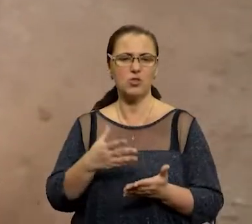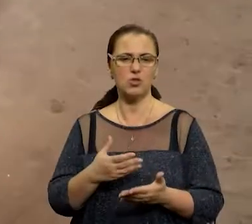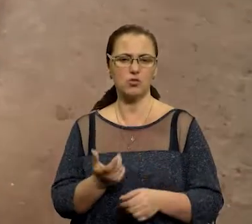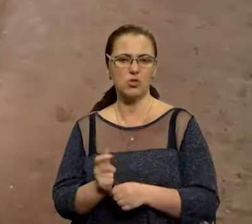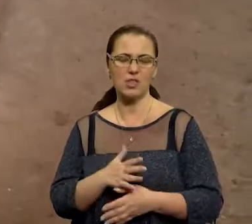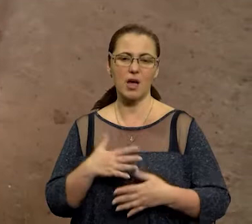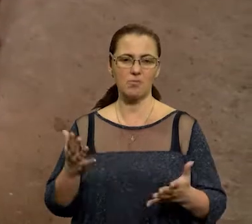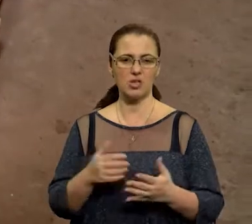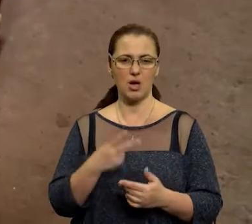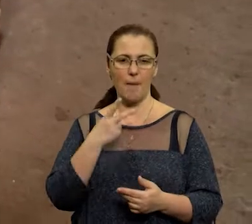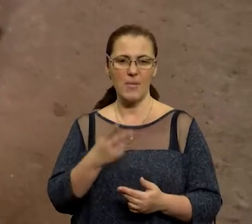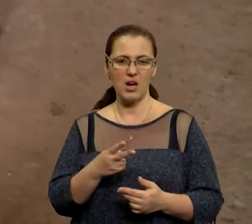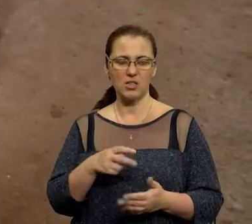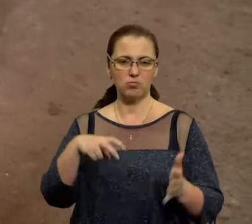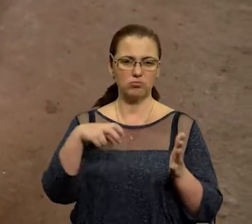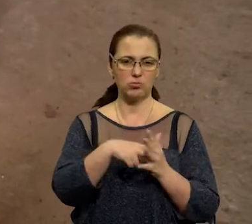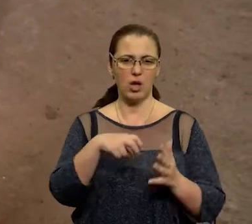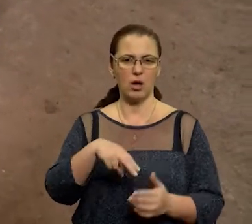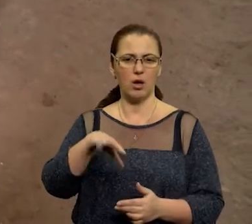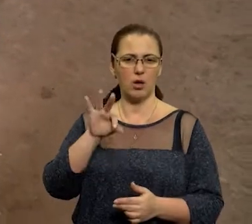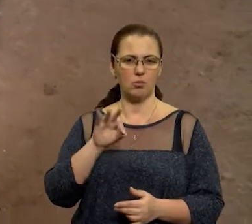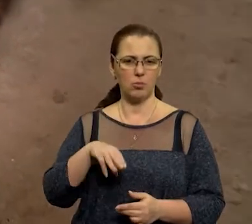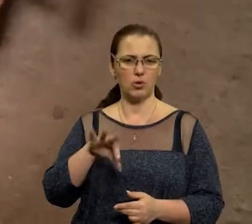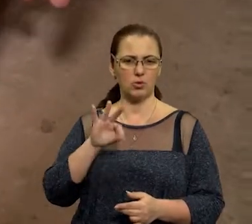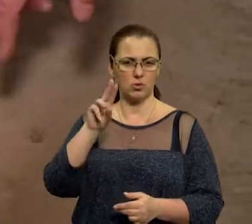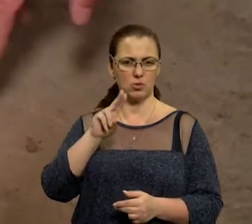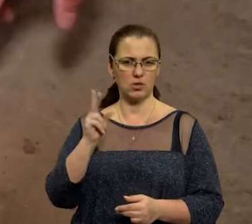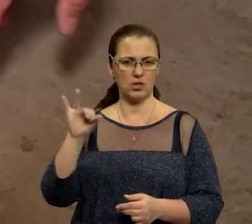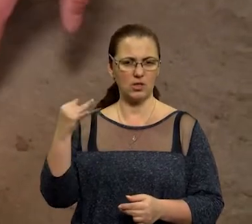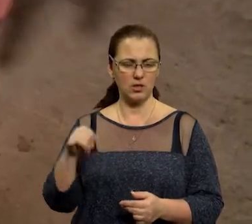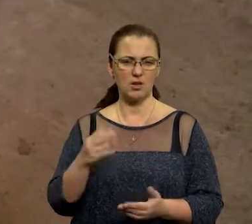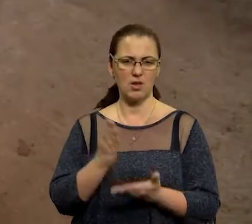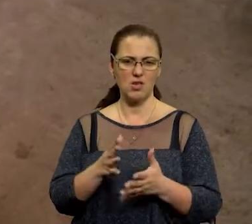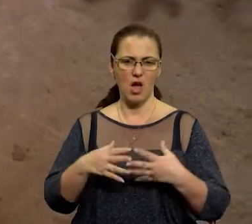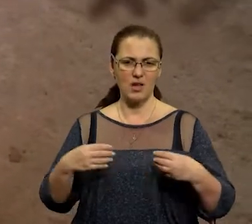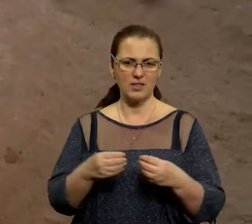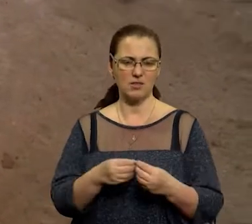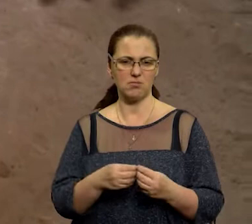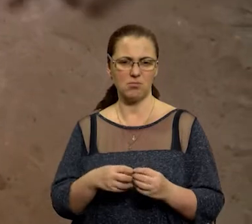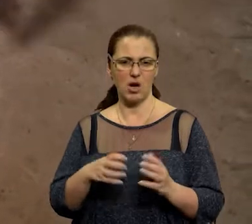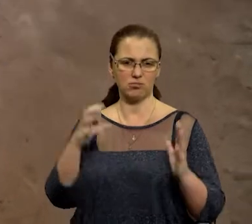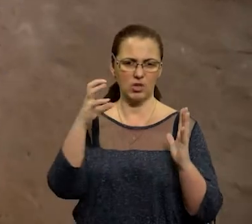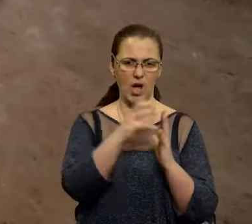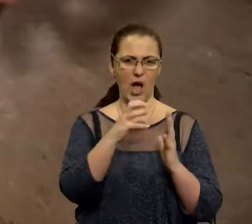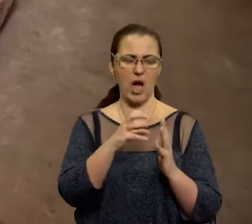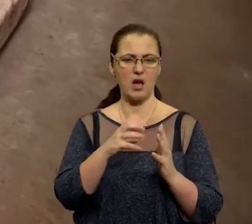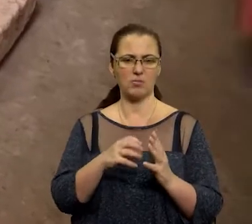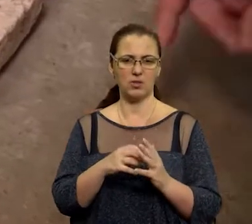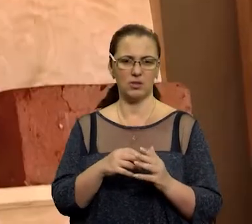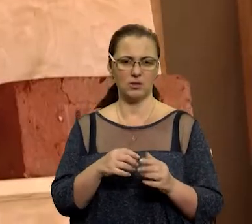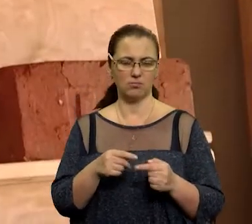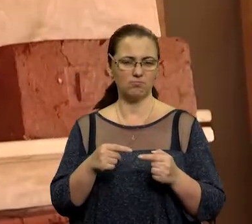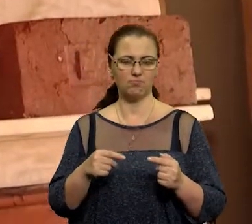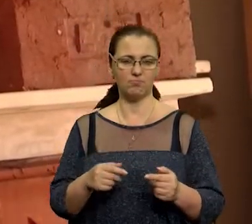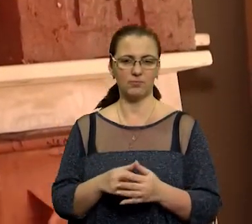клейма Романа Потоцького з Вінницької області. От стоїть родовий герб Пілява, семиконечний хрест і його